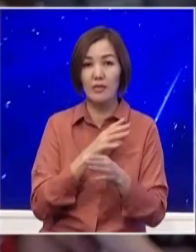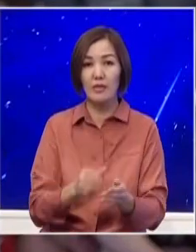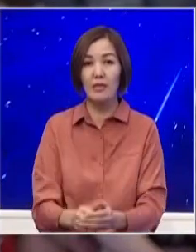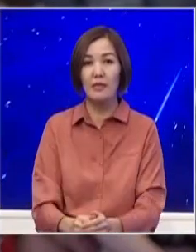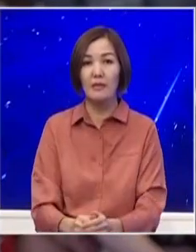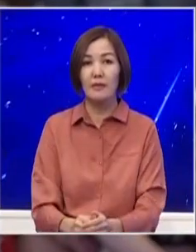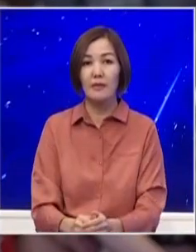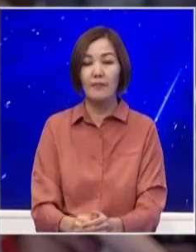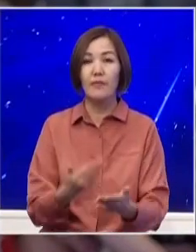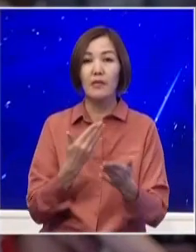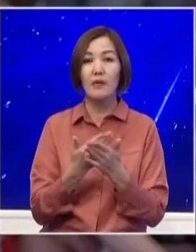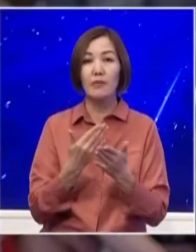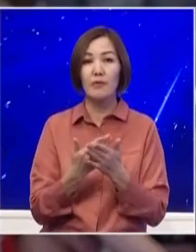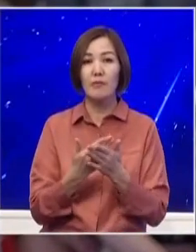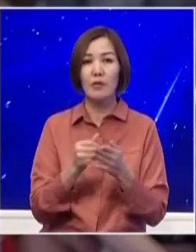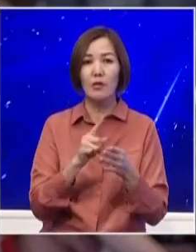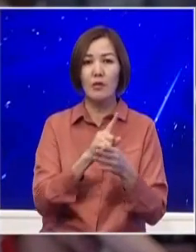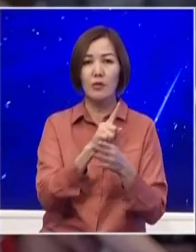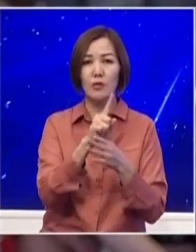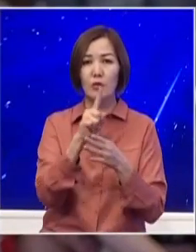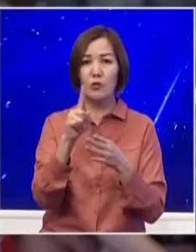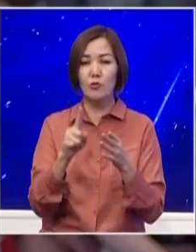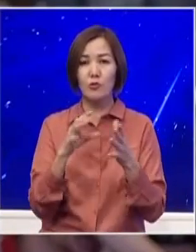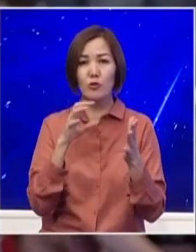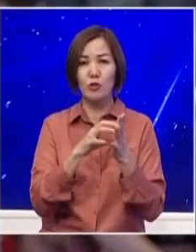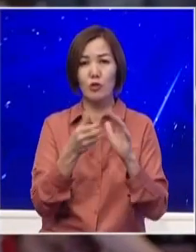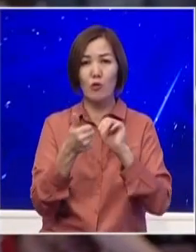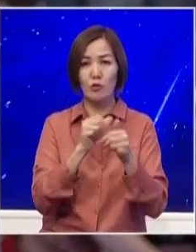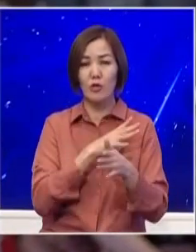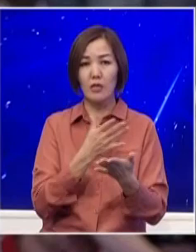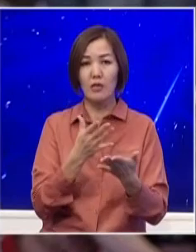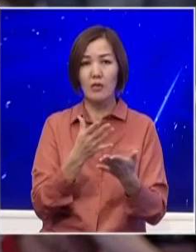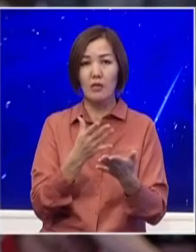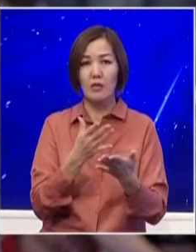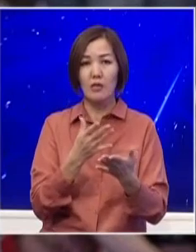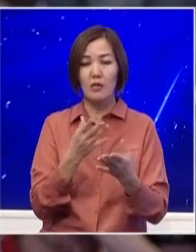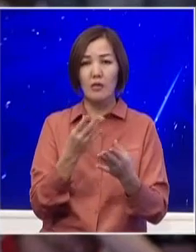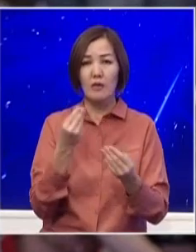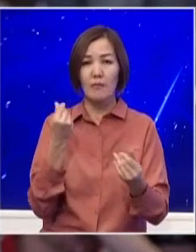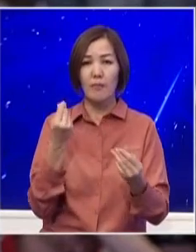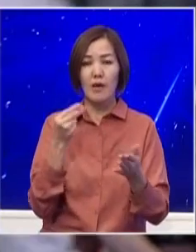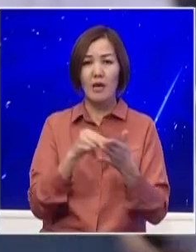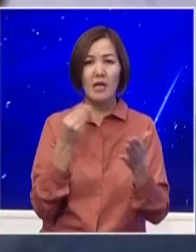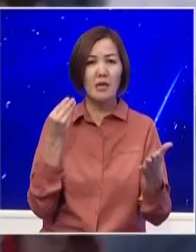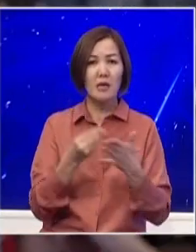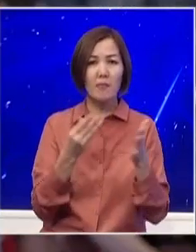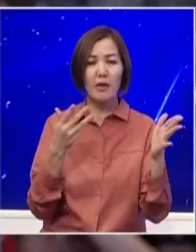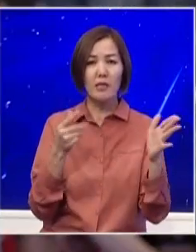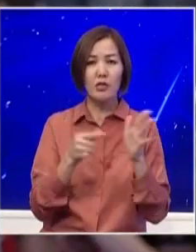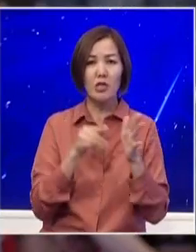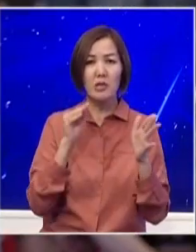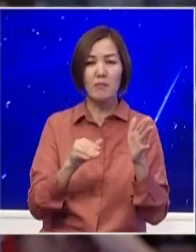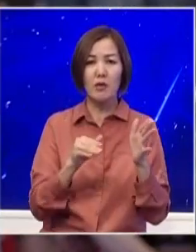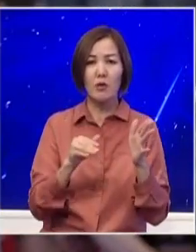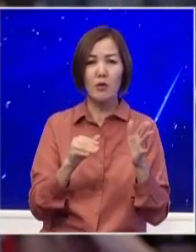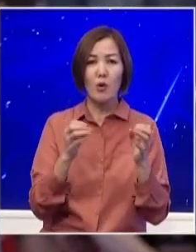Степ тұрған шелшікті ауыстырады, бағалары өте қымбат. Ауысу 2-ақ провод қой. Щитогы тұр, 2-ақ провод ауыстыру 7000 теңге, сонген